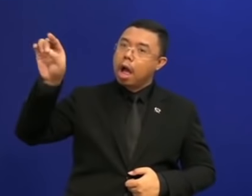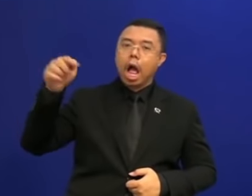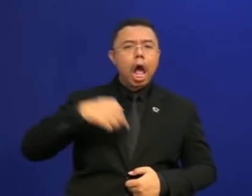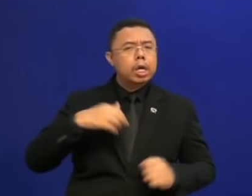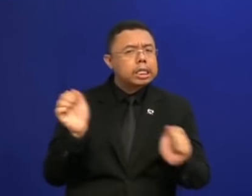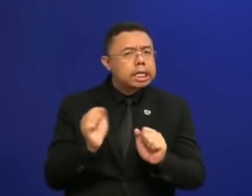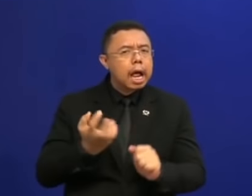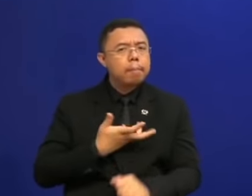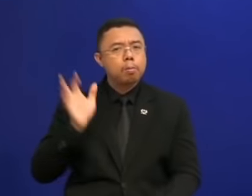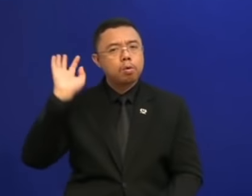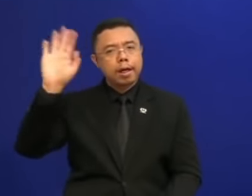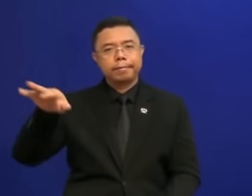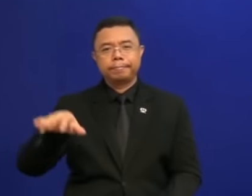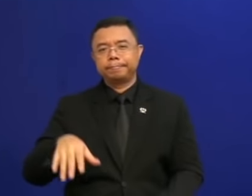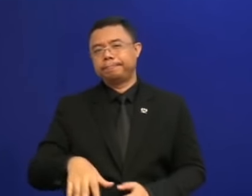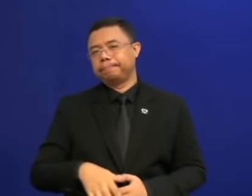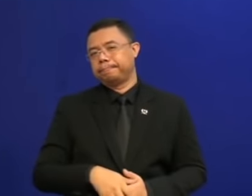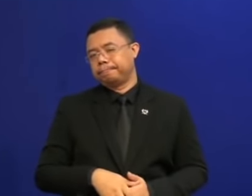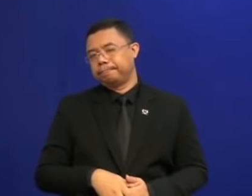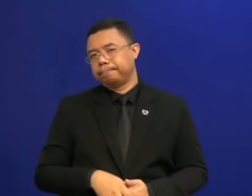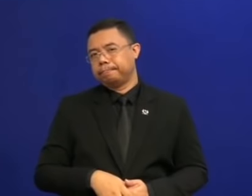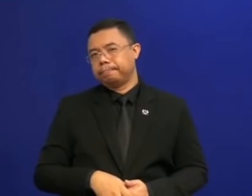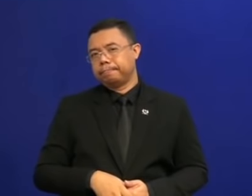aku segera akan pulang.